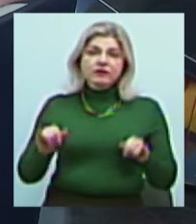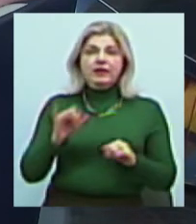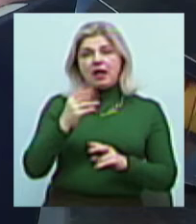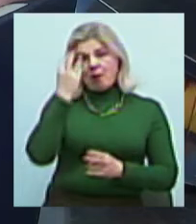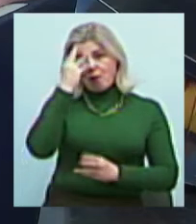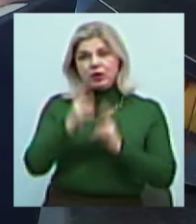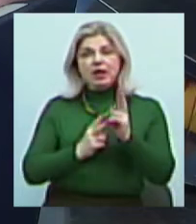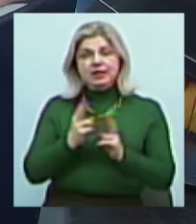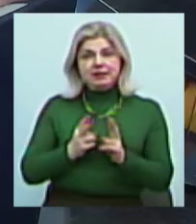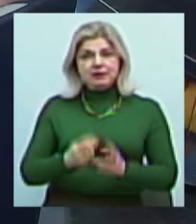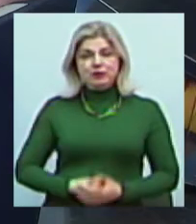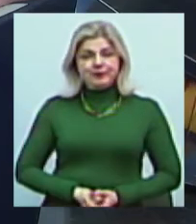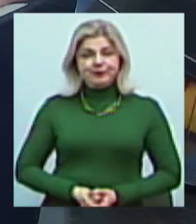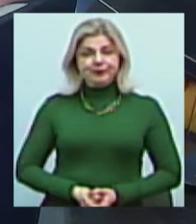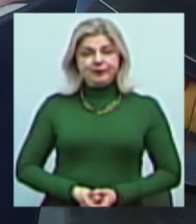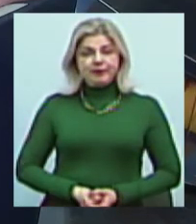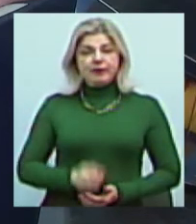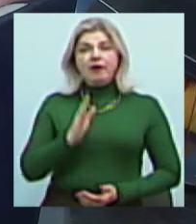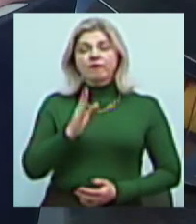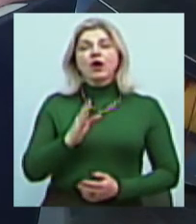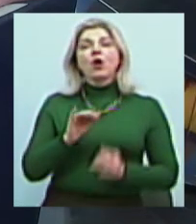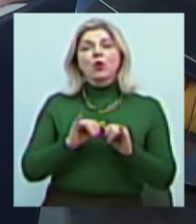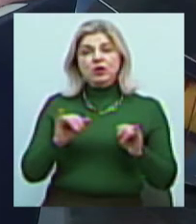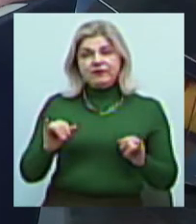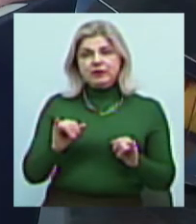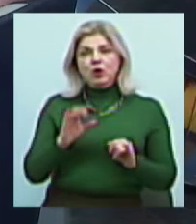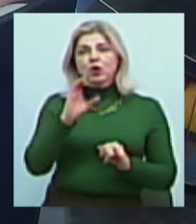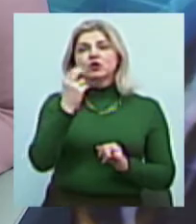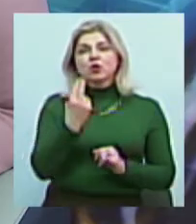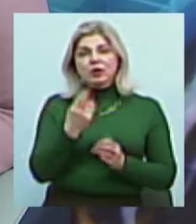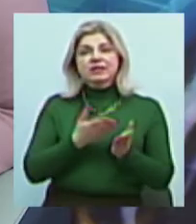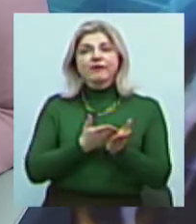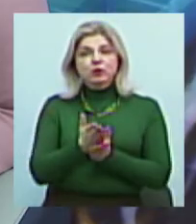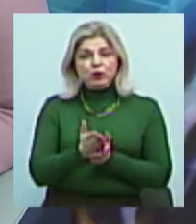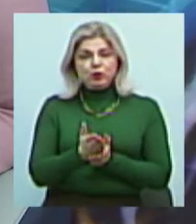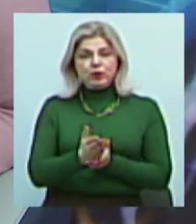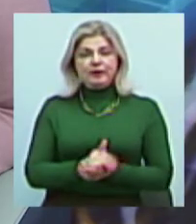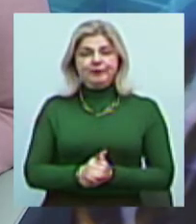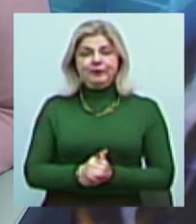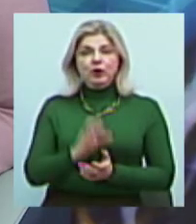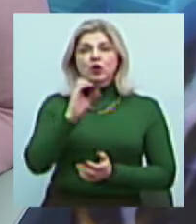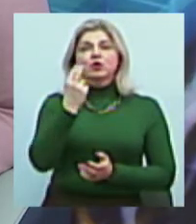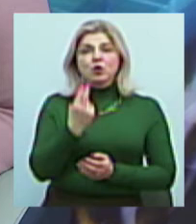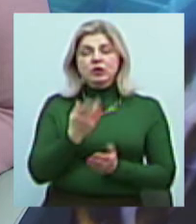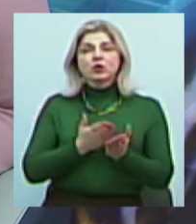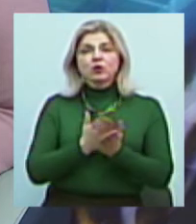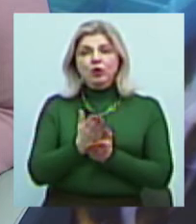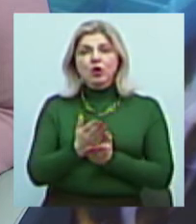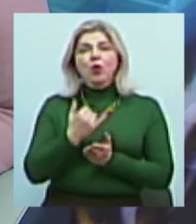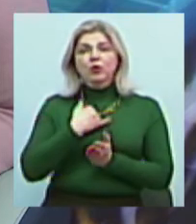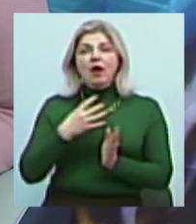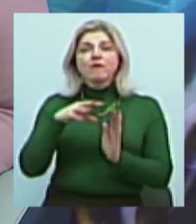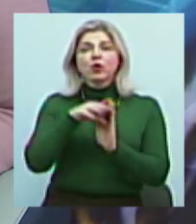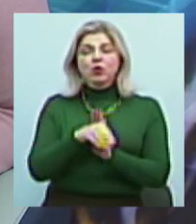модернізацію? Саме в розвитку соціальної інфраструктури. Так, так. Да? Ну, соціальна інфраструктура у нас там включена